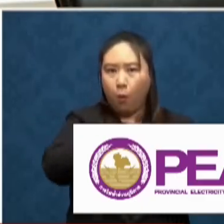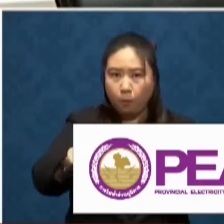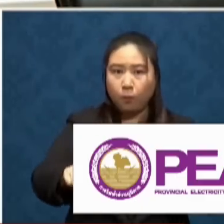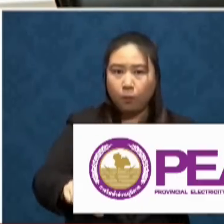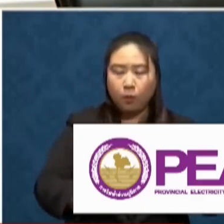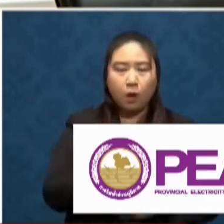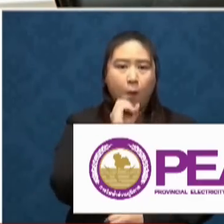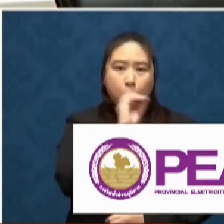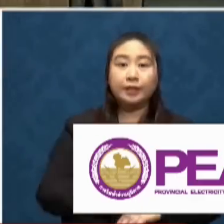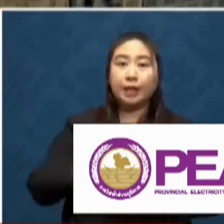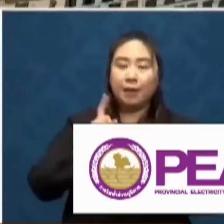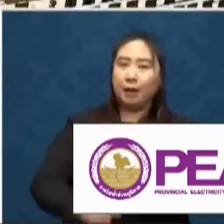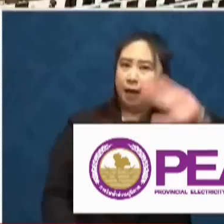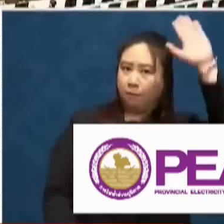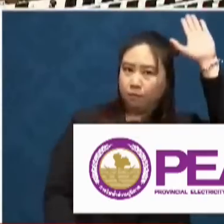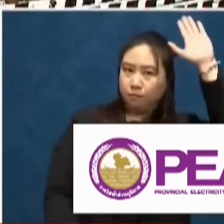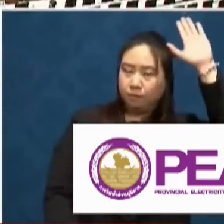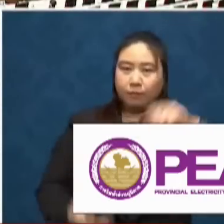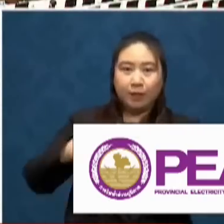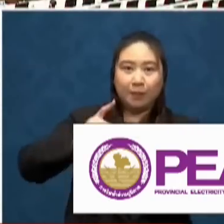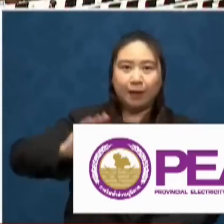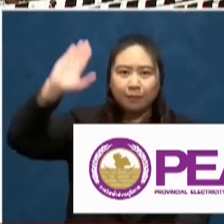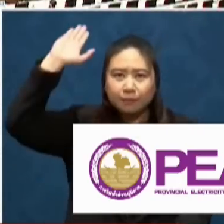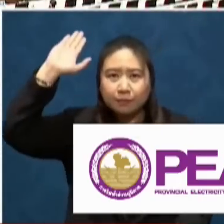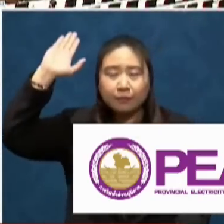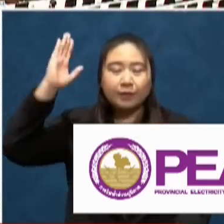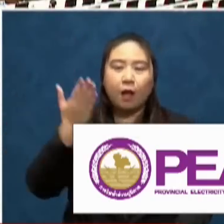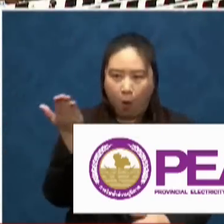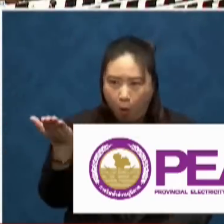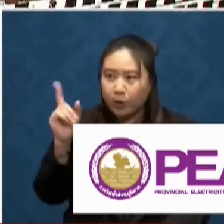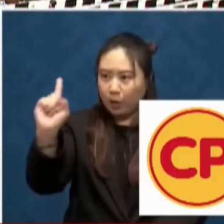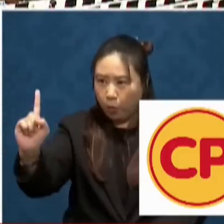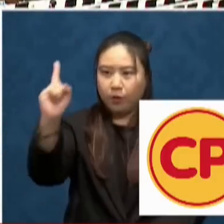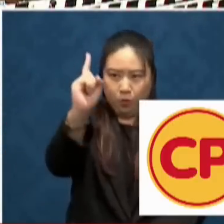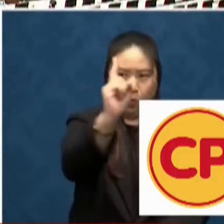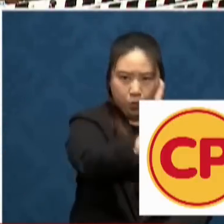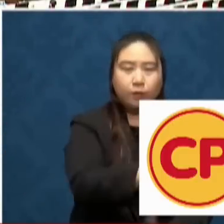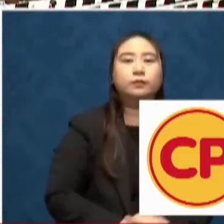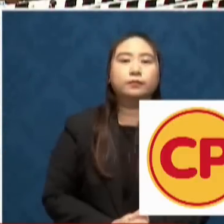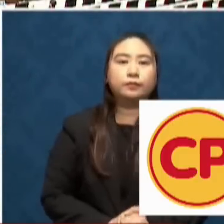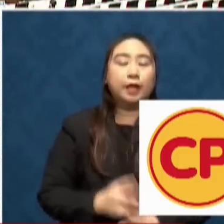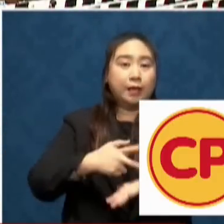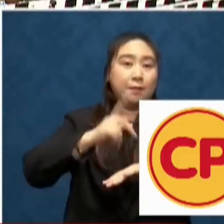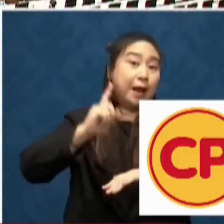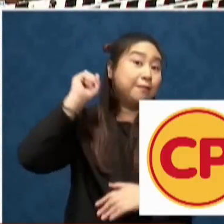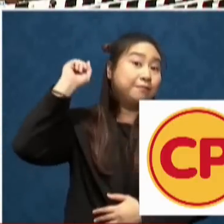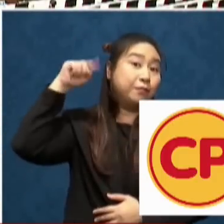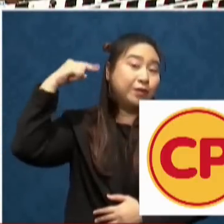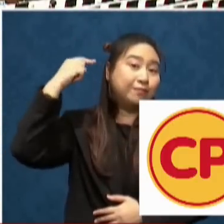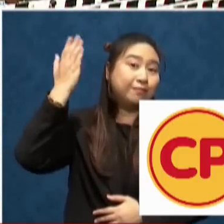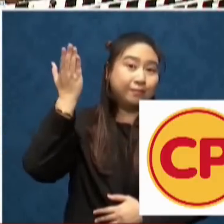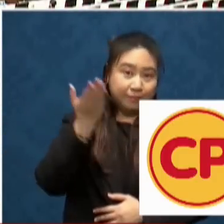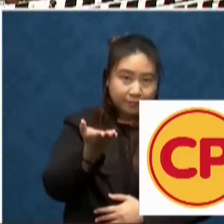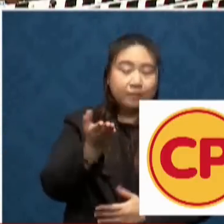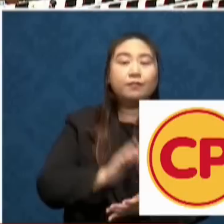ายกส้มหล่นกันค่ะ ท่านประธานคะ ขอทีละท่านนะครับ ท่านประธานที่เคารพค่ะดิฉันนางสาวสรั